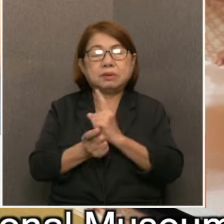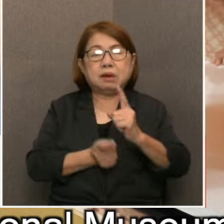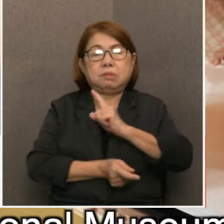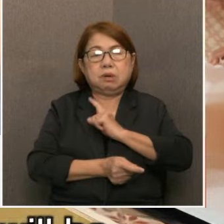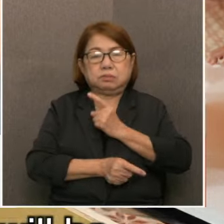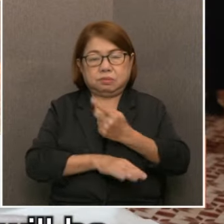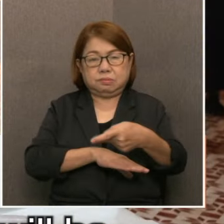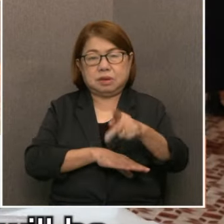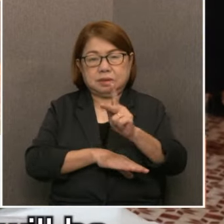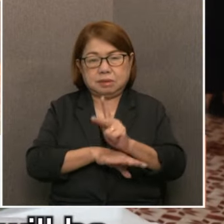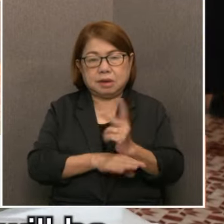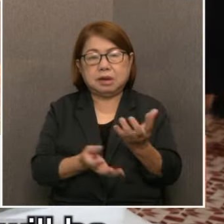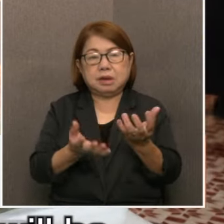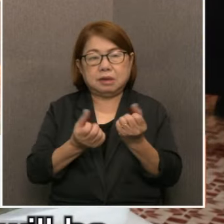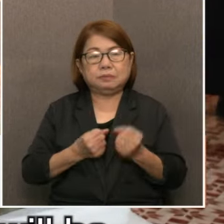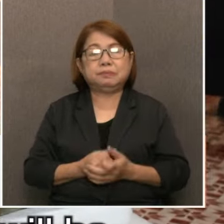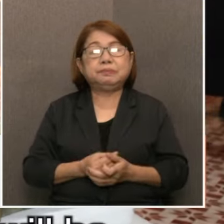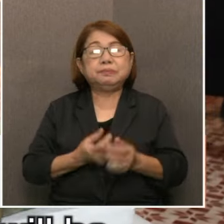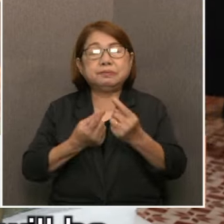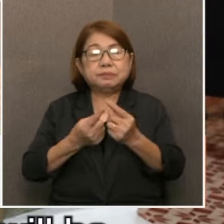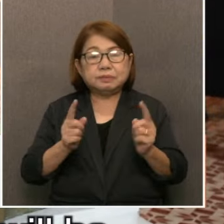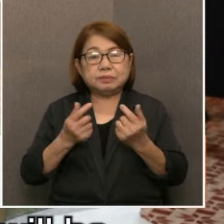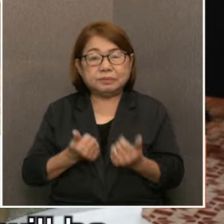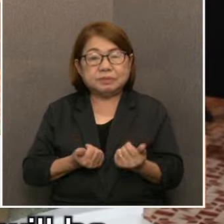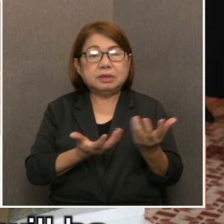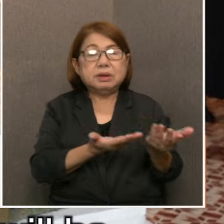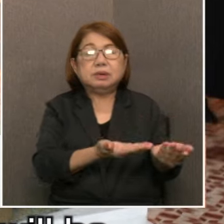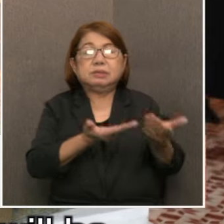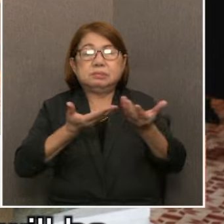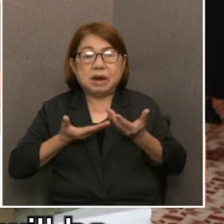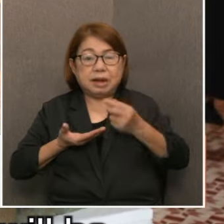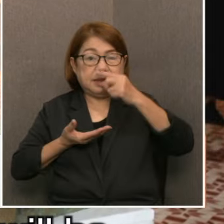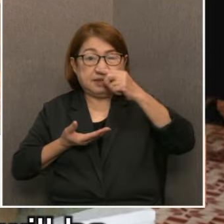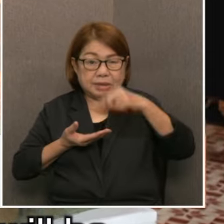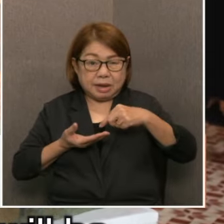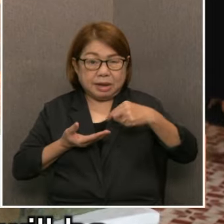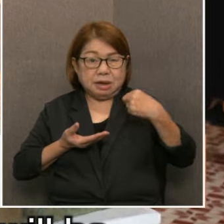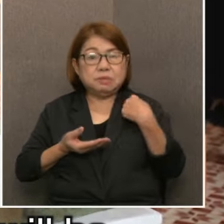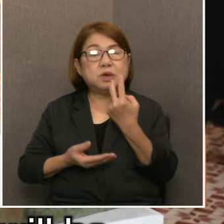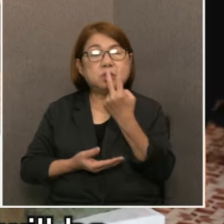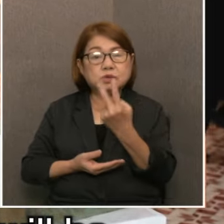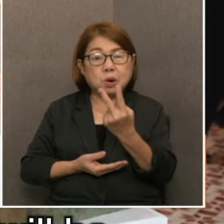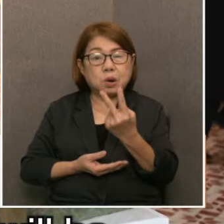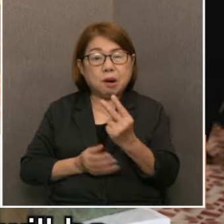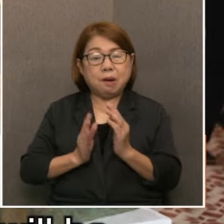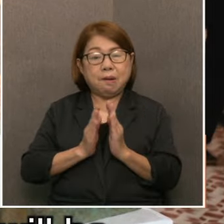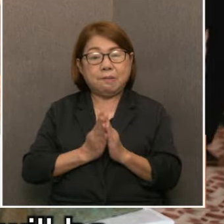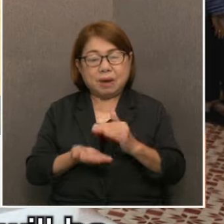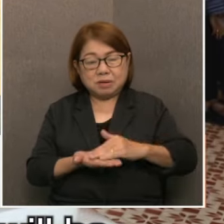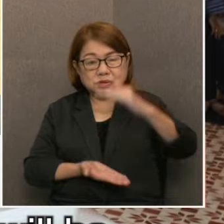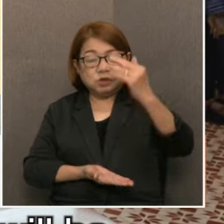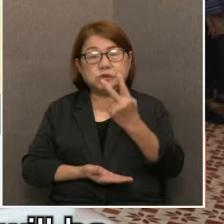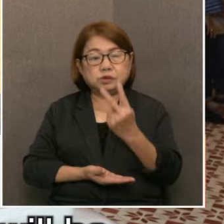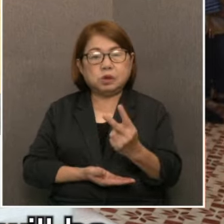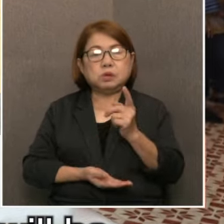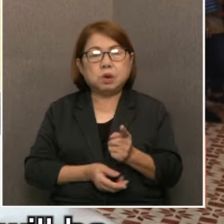ค่ะ อย่างไรก็ตามสำหรับการรับมอบโบราณวัตถุทั้ง2รายการนี้จะมีการจัดพิธีรับมอบแบ